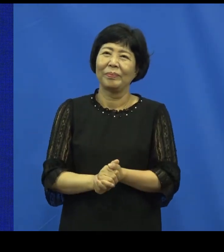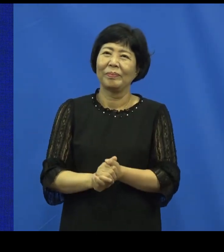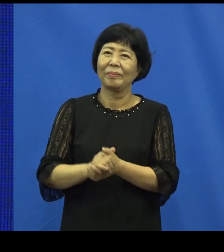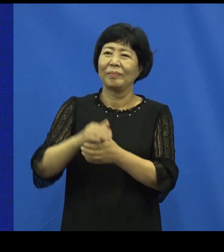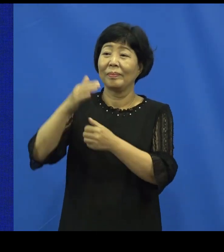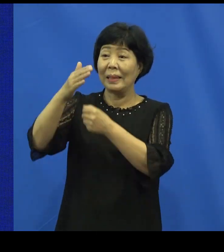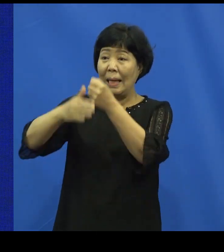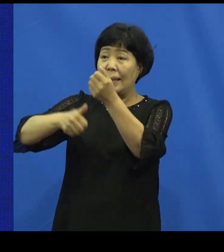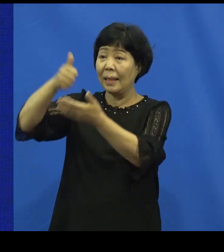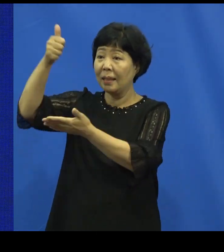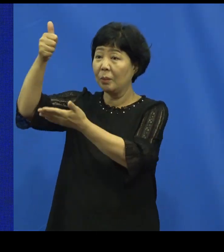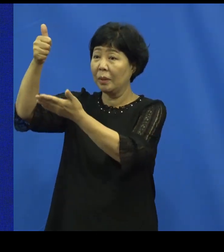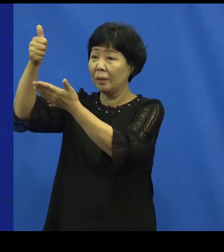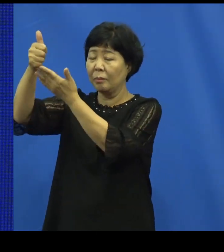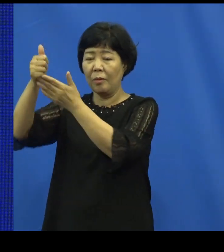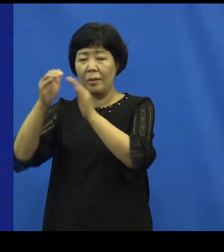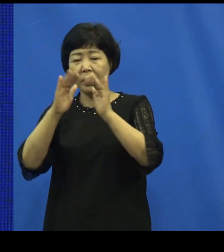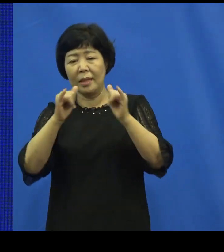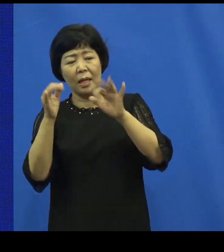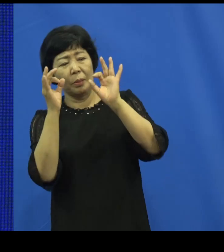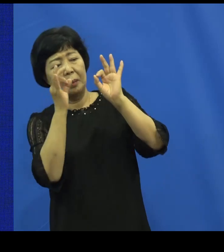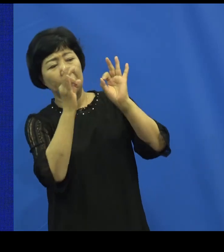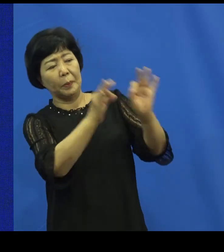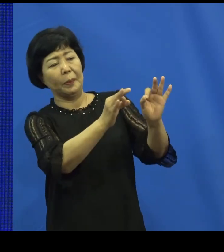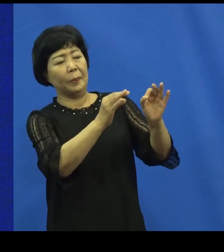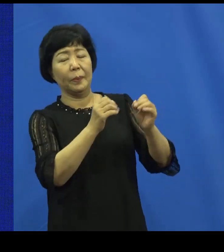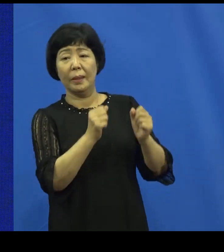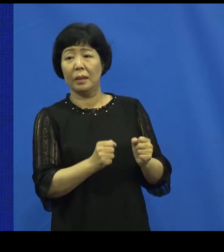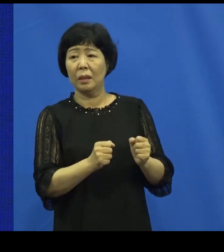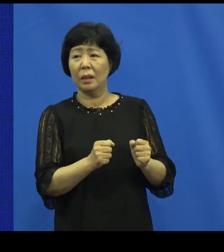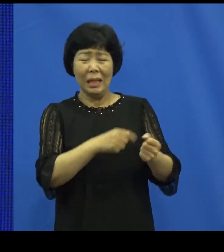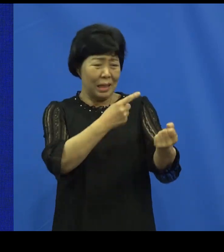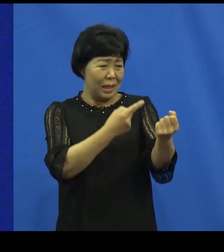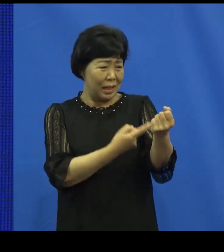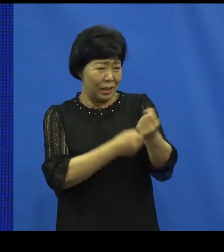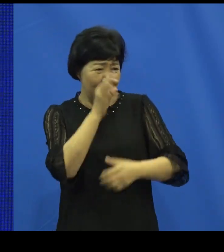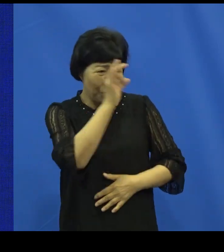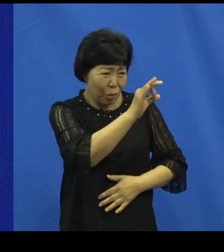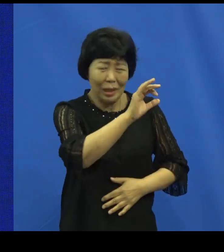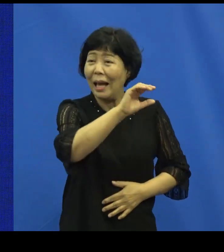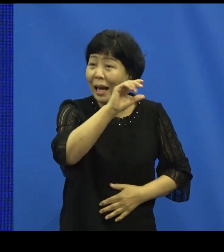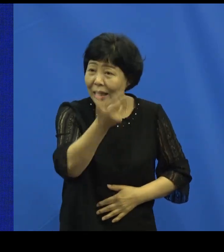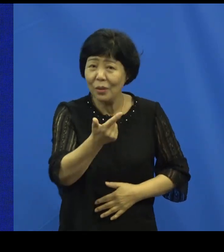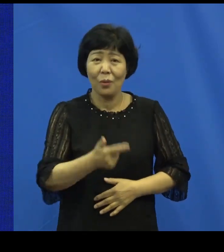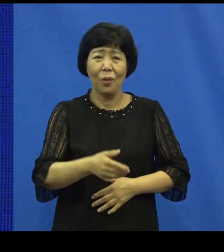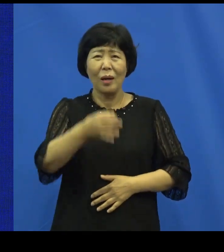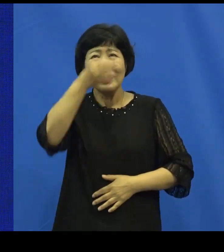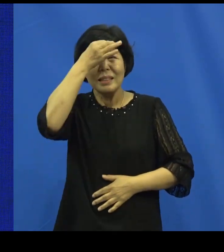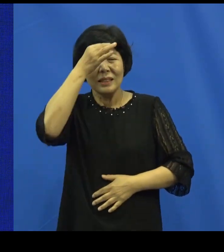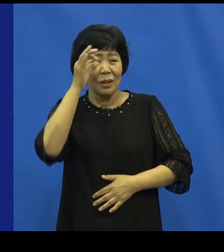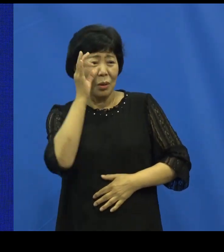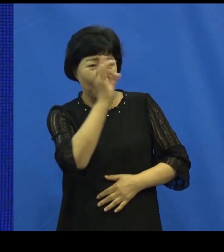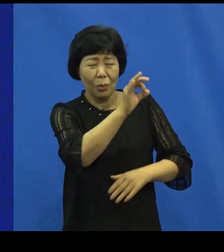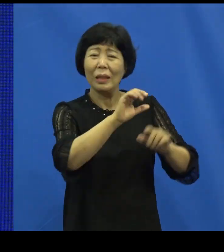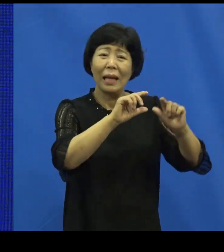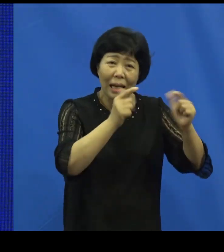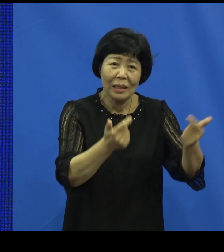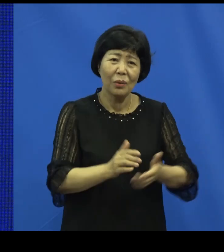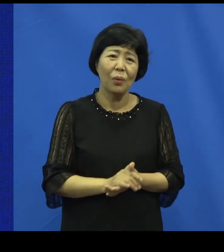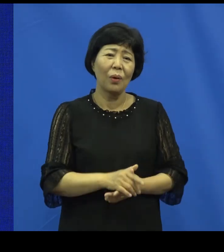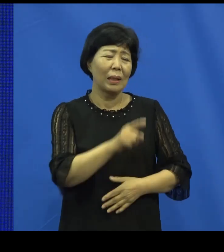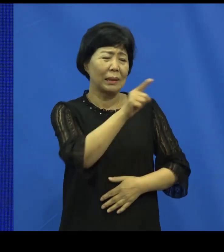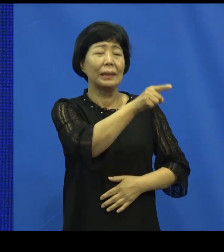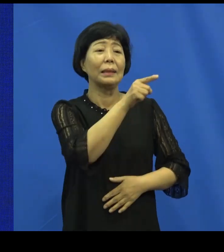하나님은 그 사람을 보시는 거죠. 그 사람의 능력을 보는 게 아닙니다. 실력을 보는 게 아닙니다. 재능을 보는 게 아닙니다.